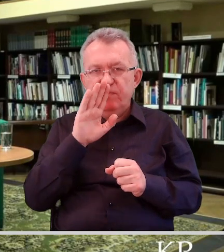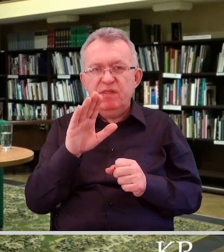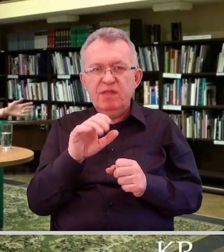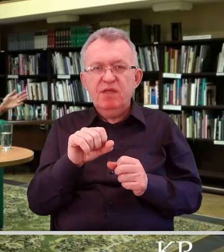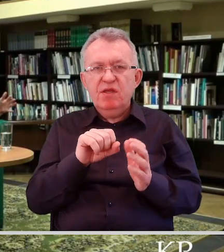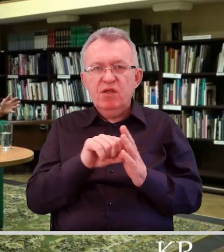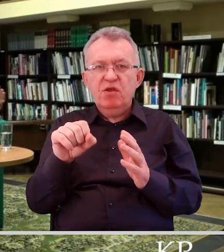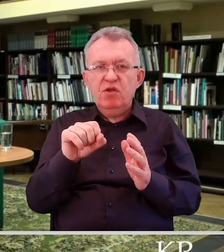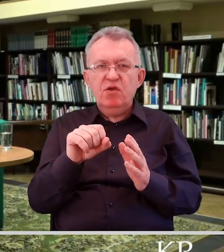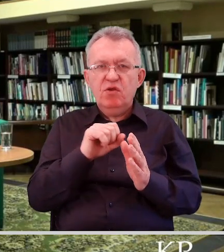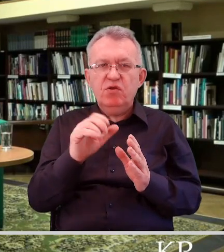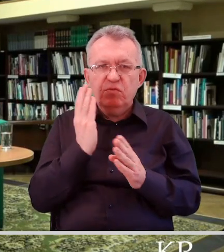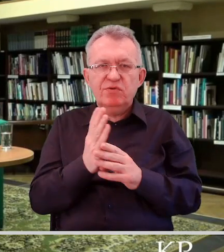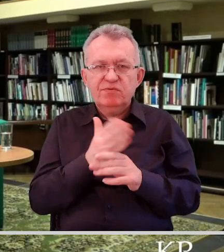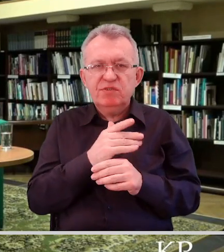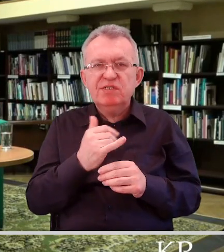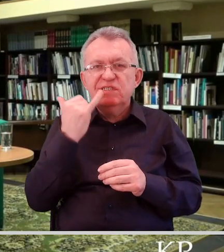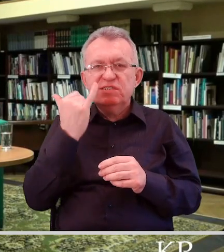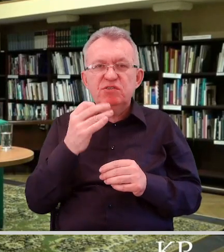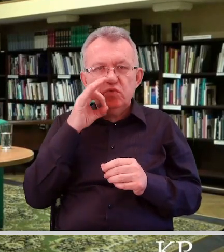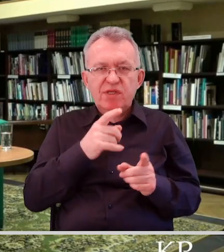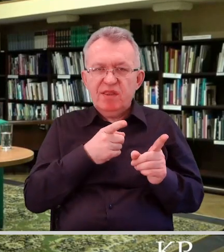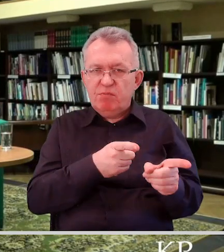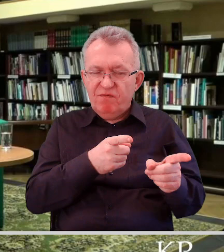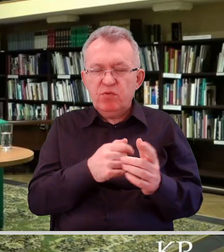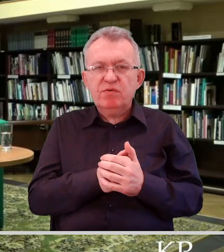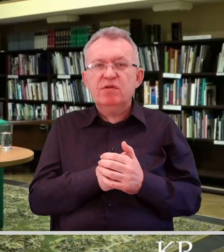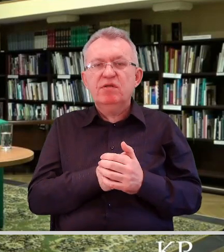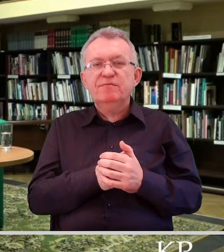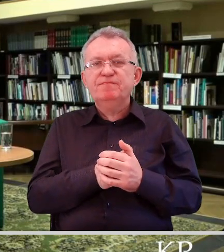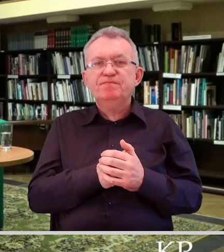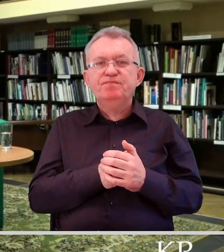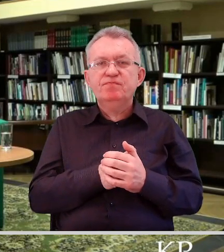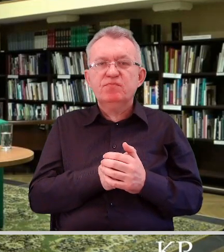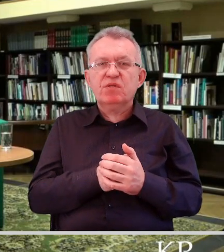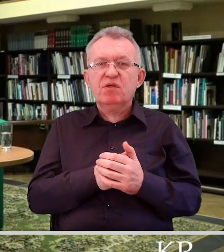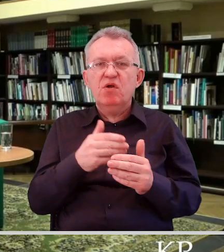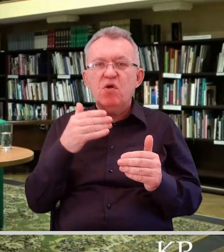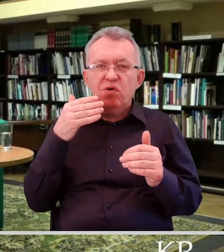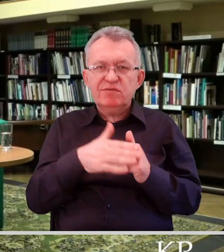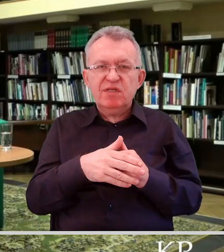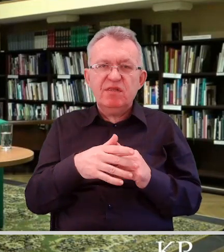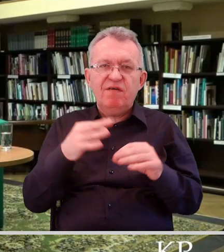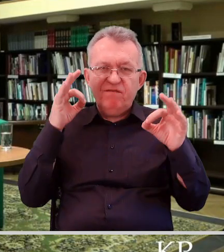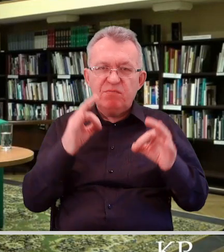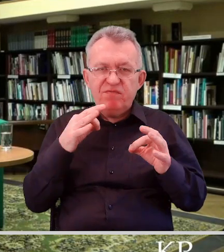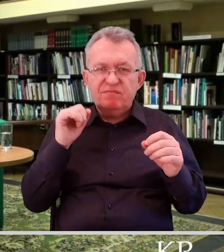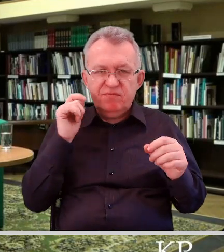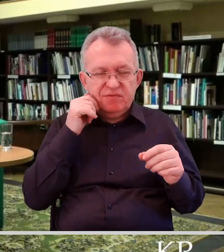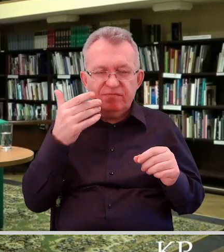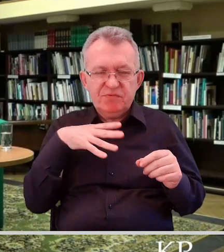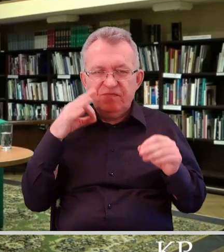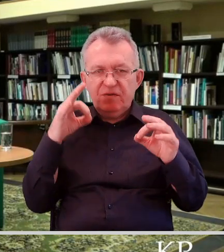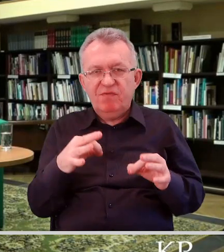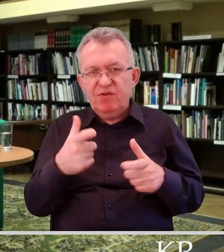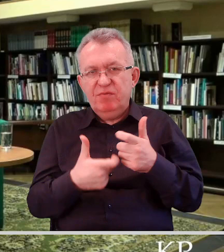od przesądów już odeszła i tak dalej. To właśnie dzieci, córki ją do tego namówiły. Także, ale ona ostatnio chyba się znowu zafarbowała, także to